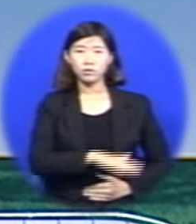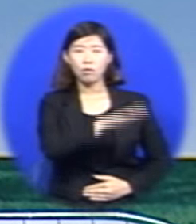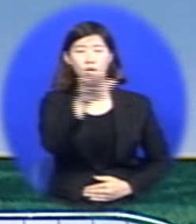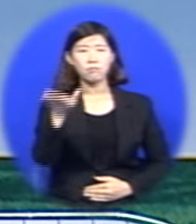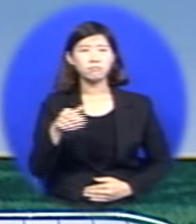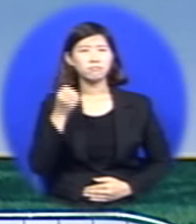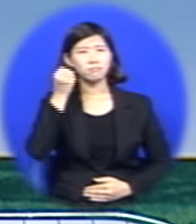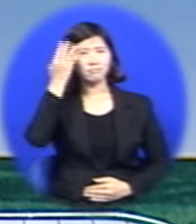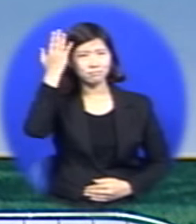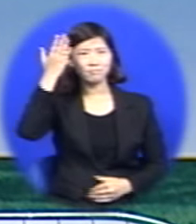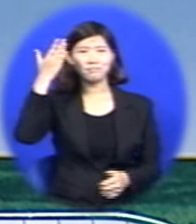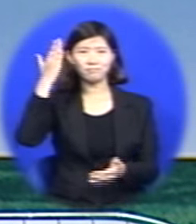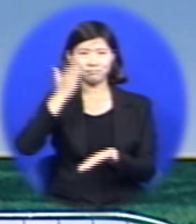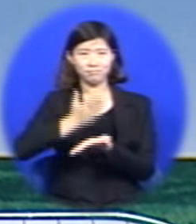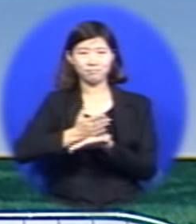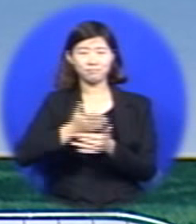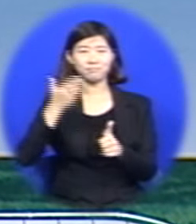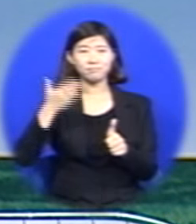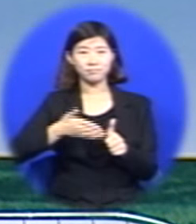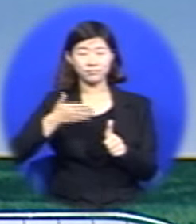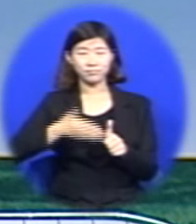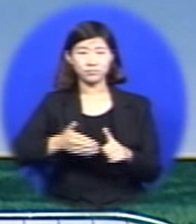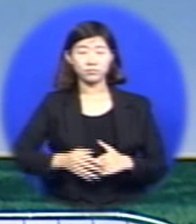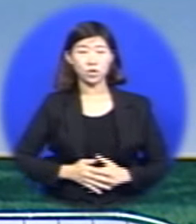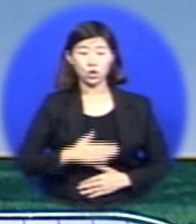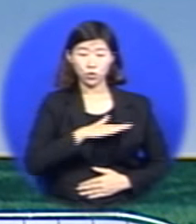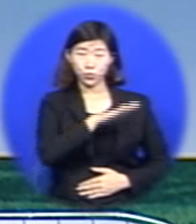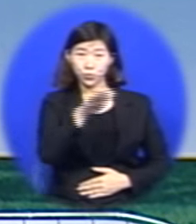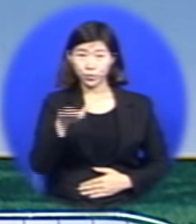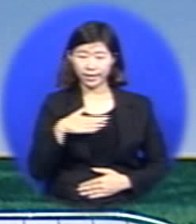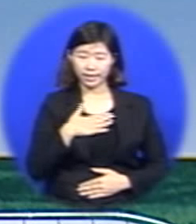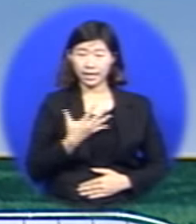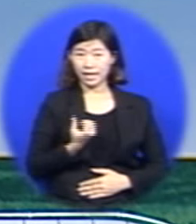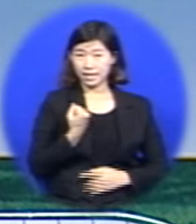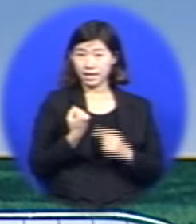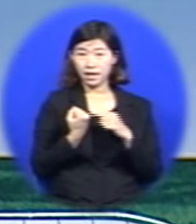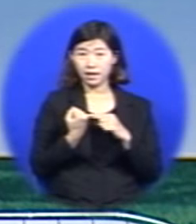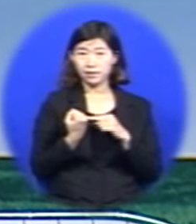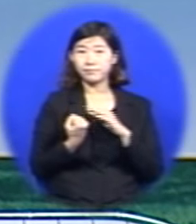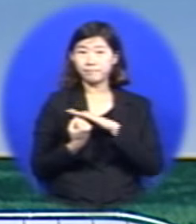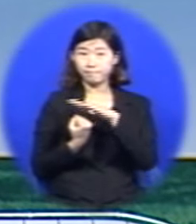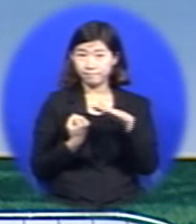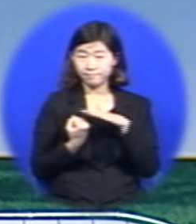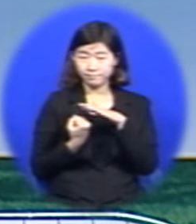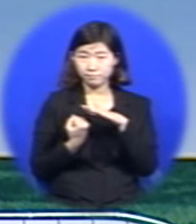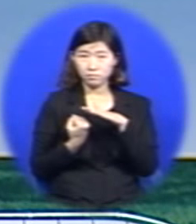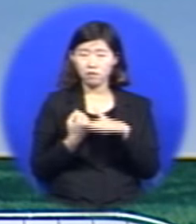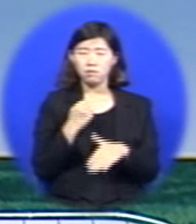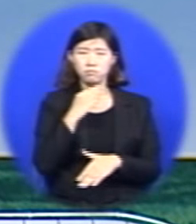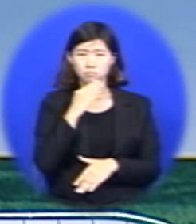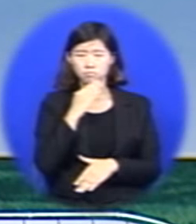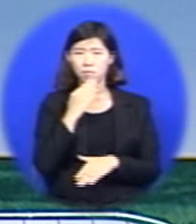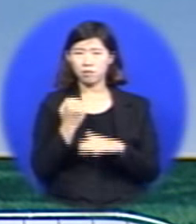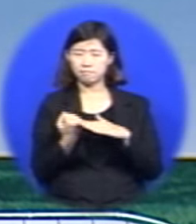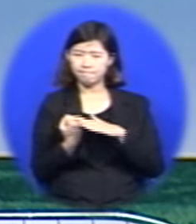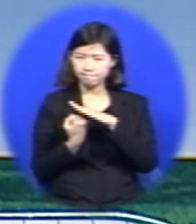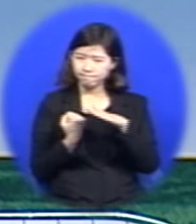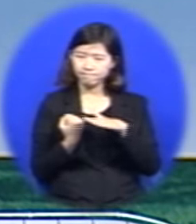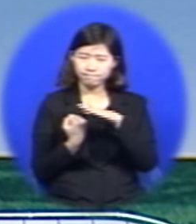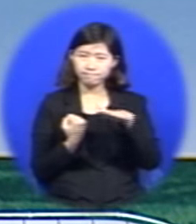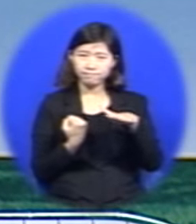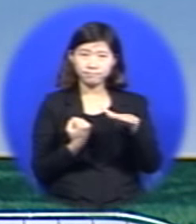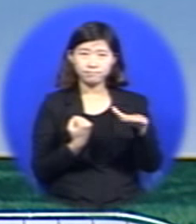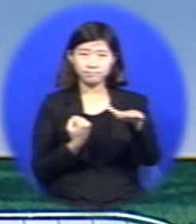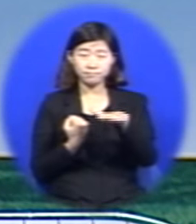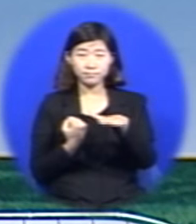안 됩니다. 우리에게 있는 이 사랑, 정말 사랑만 하며 사는 이 놀라운 축복의 삶을 살아가는